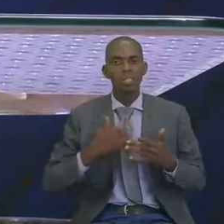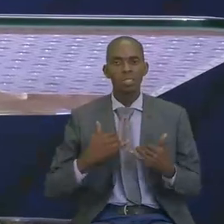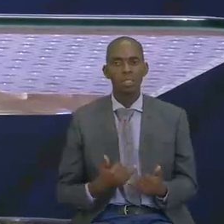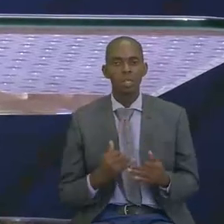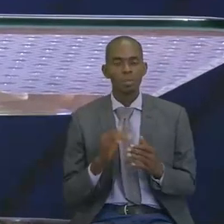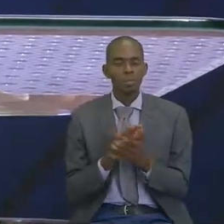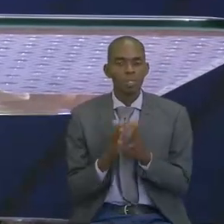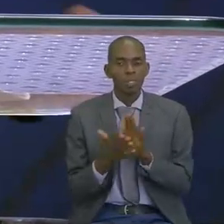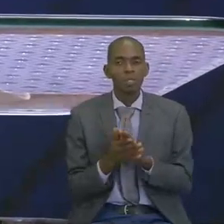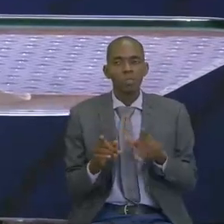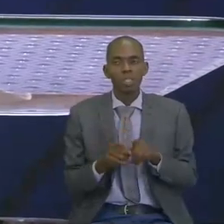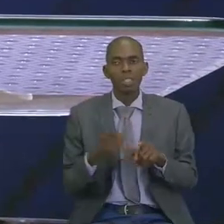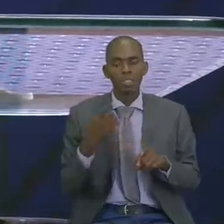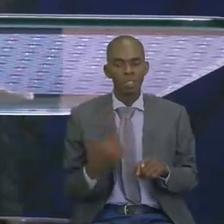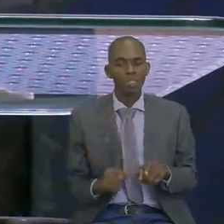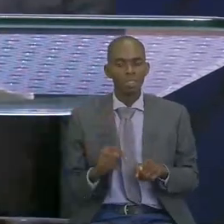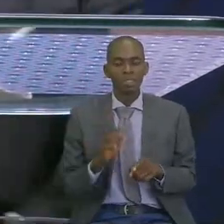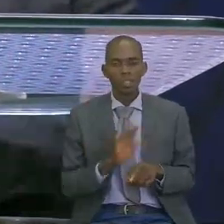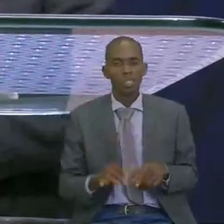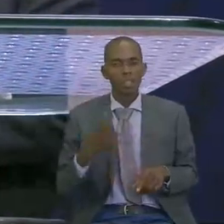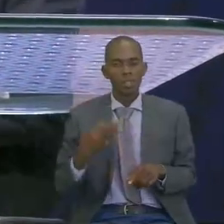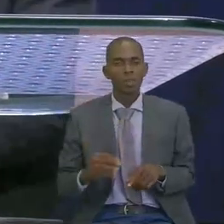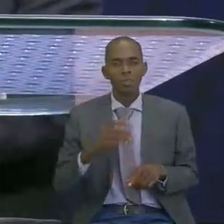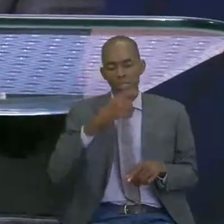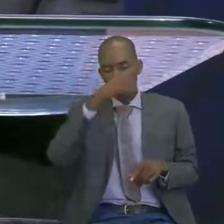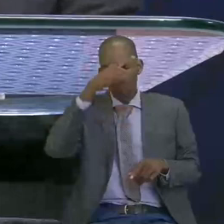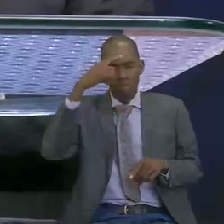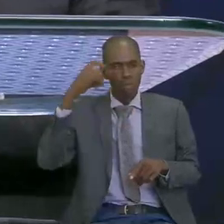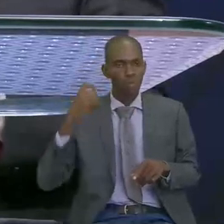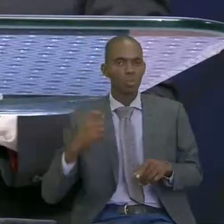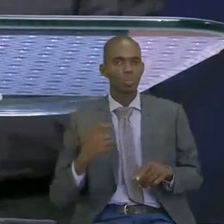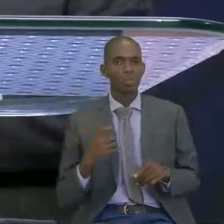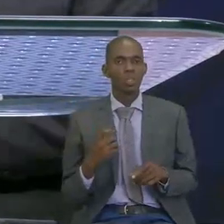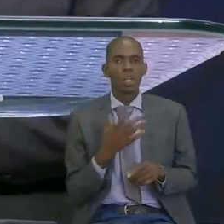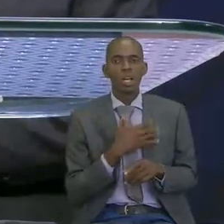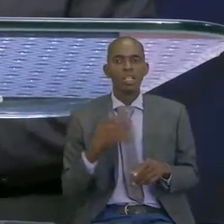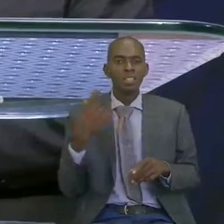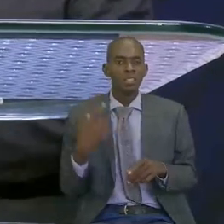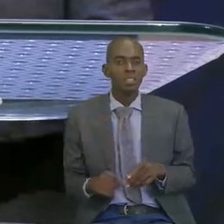s'échappe d'une aire en été. Le vent les emporta.